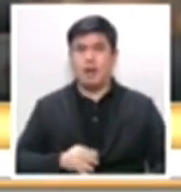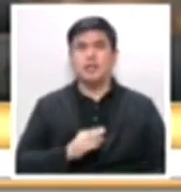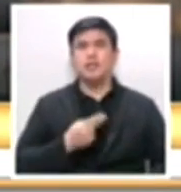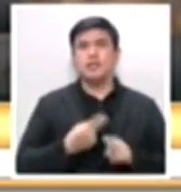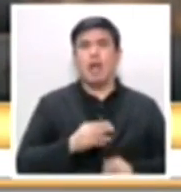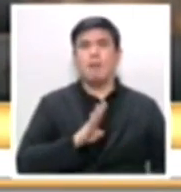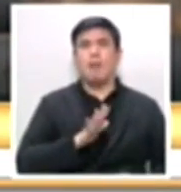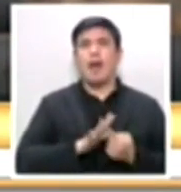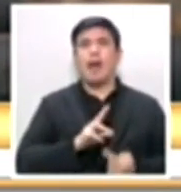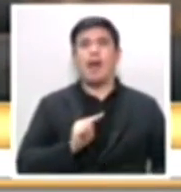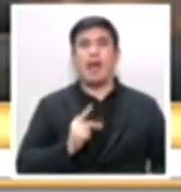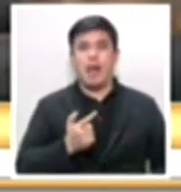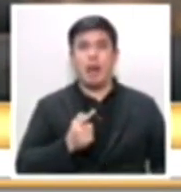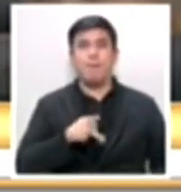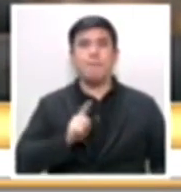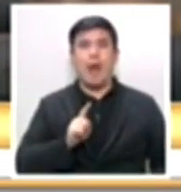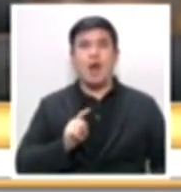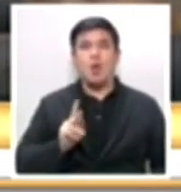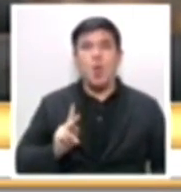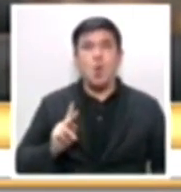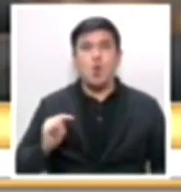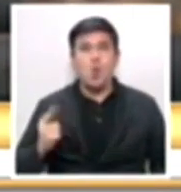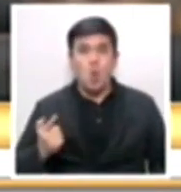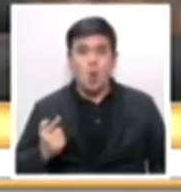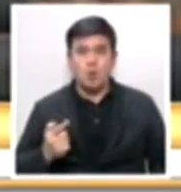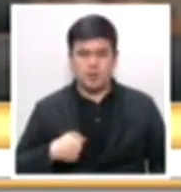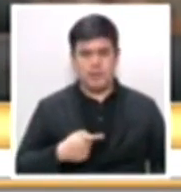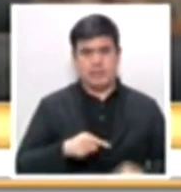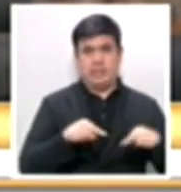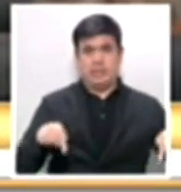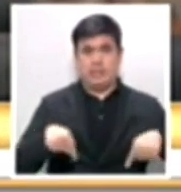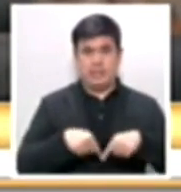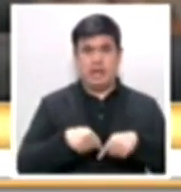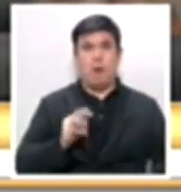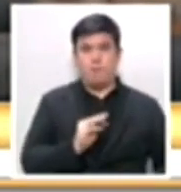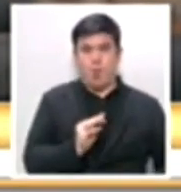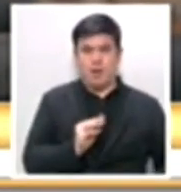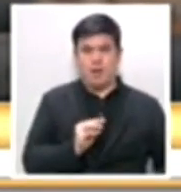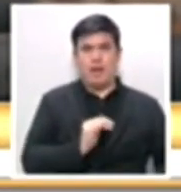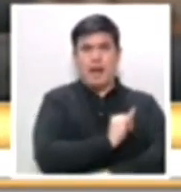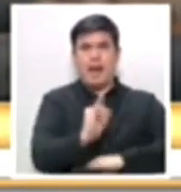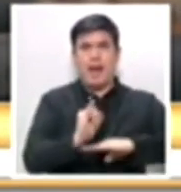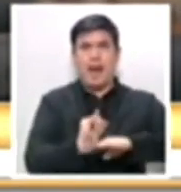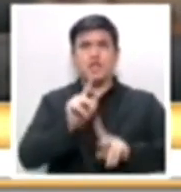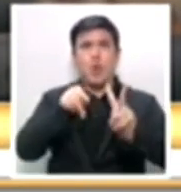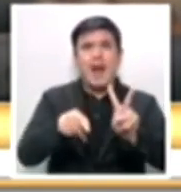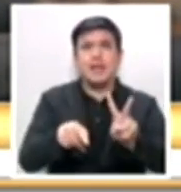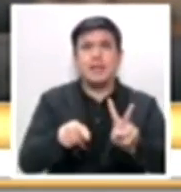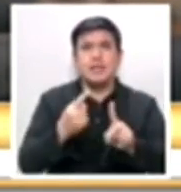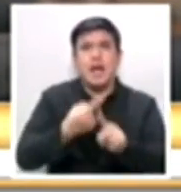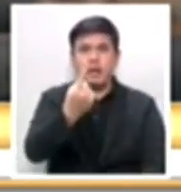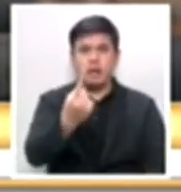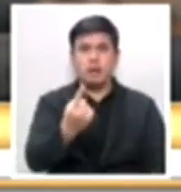งผังเมืองเพิ่งจะเปลี่ยนเป็นสีม่วงในบริเวณนั้นประมาณ 2,000 ไร่เมื่อ1เดือนที่ผ่านม